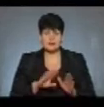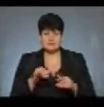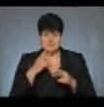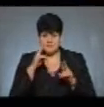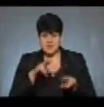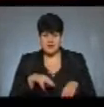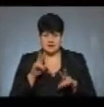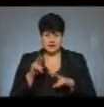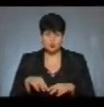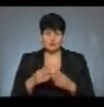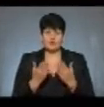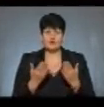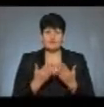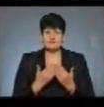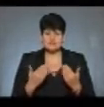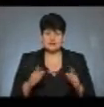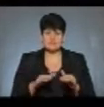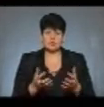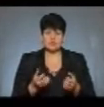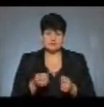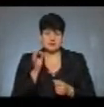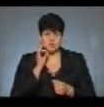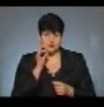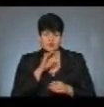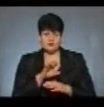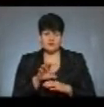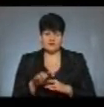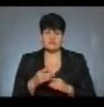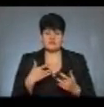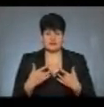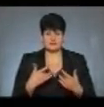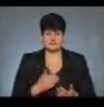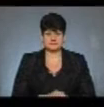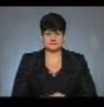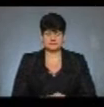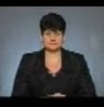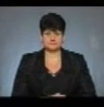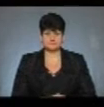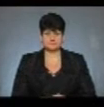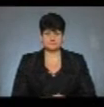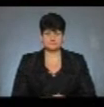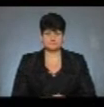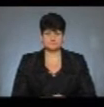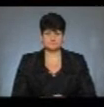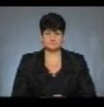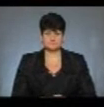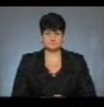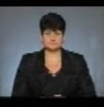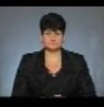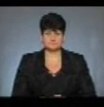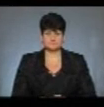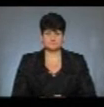перегляду вистави діти отримали солодощі та фотографувалися у театральній фотозоні. Марія Котенко, Андрій Бодак. Новини на